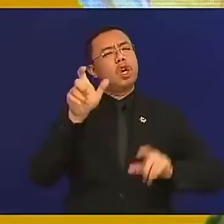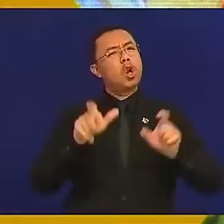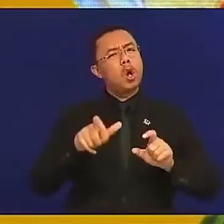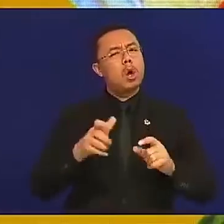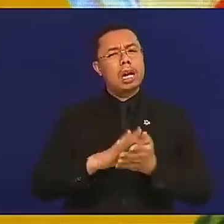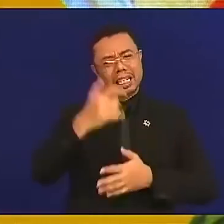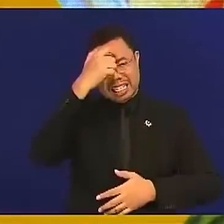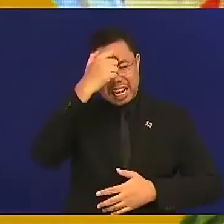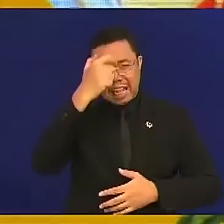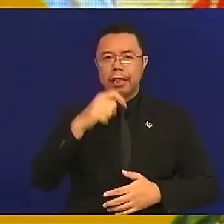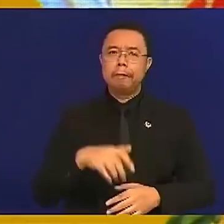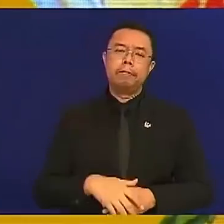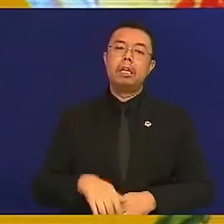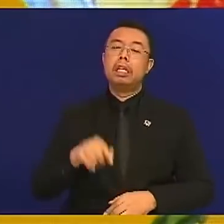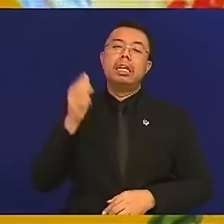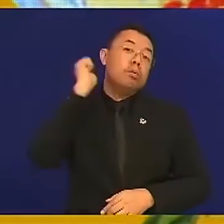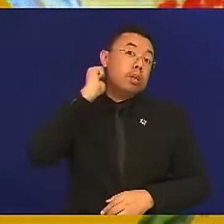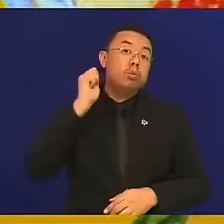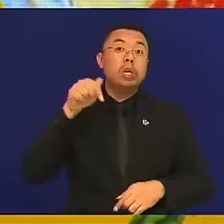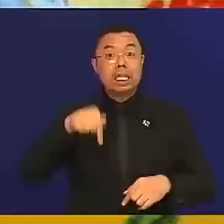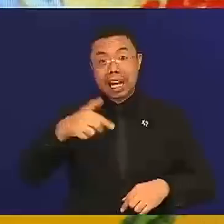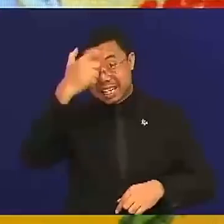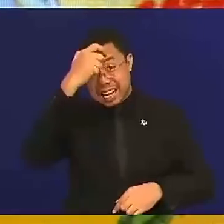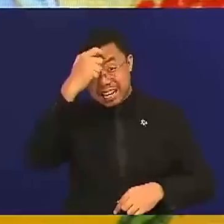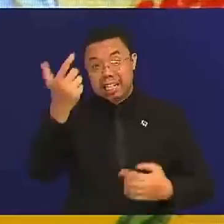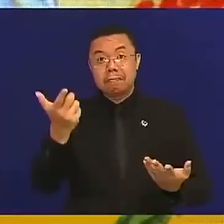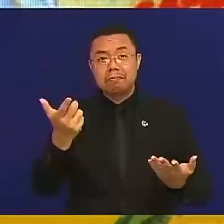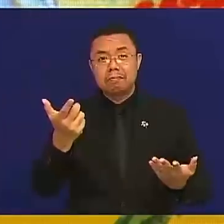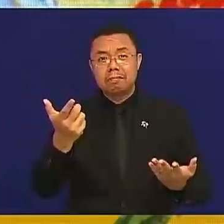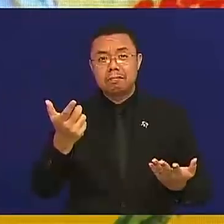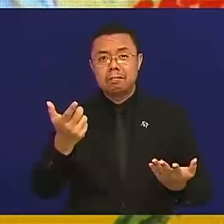keadaan sakit. Ibu-ibu yang sakit.